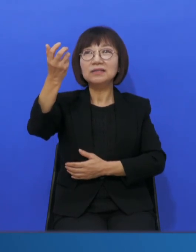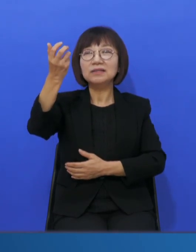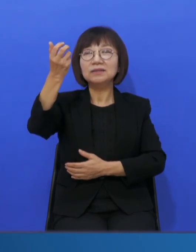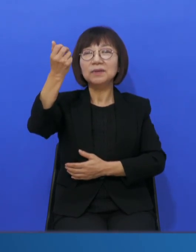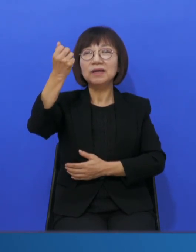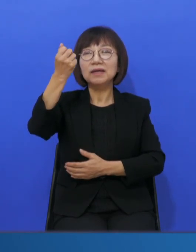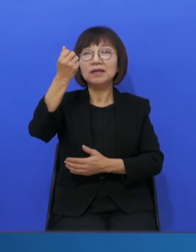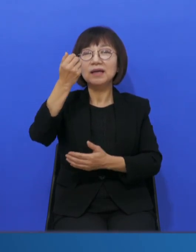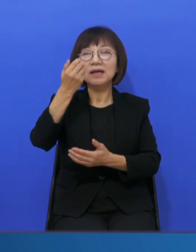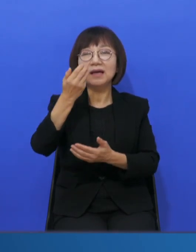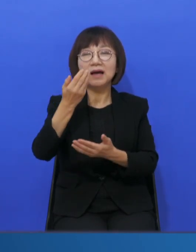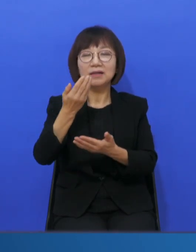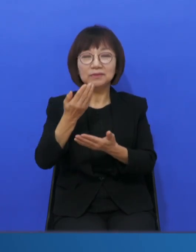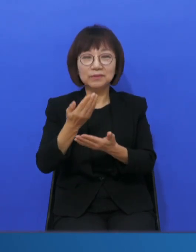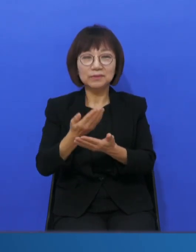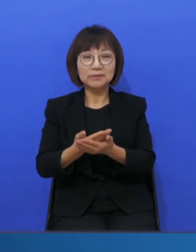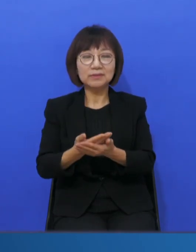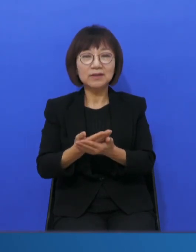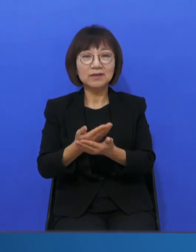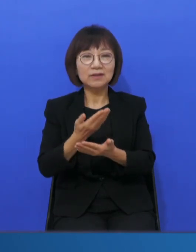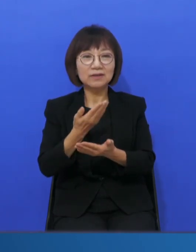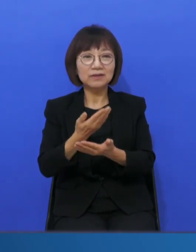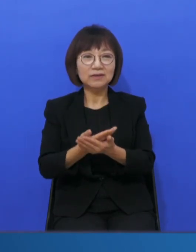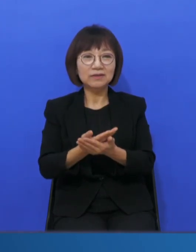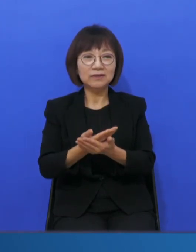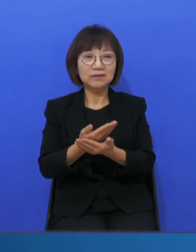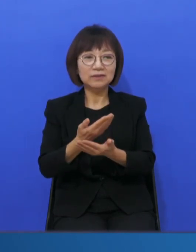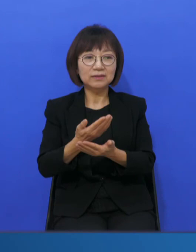하나님 것이 되게 하소서.